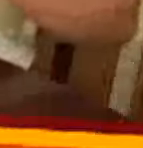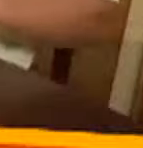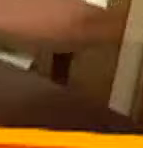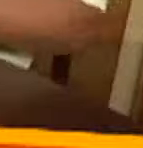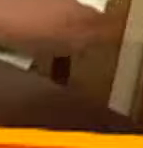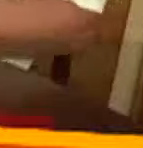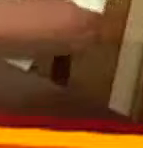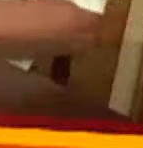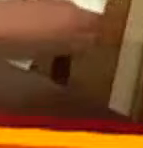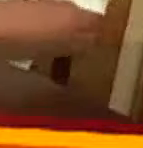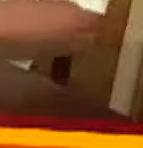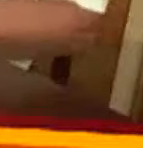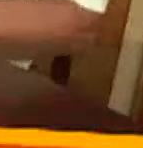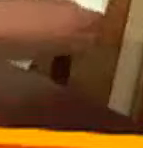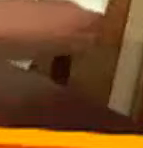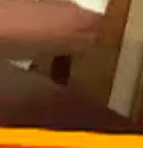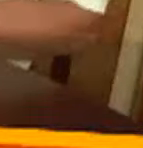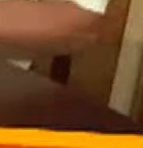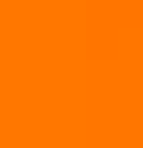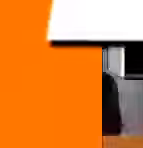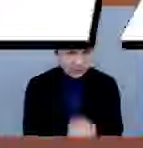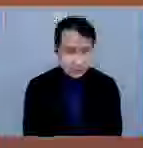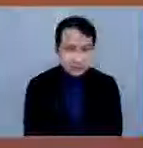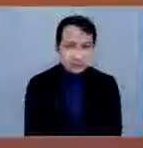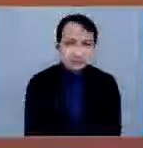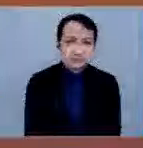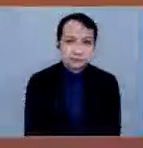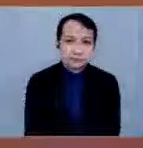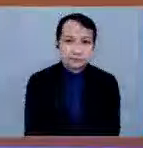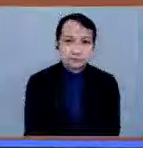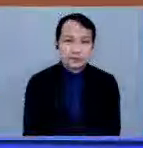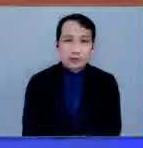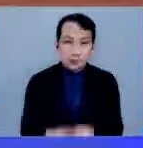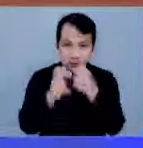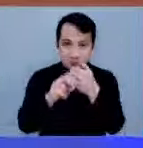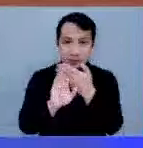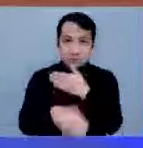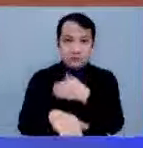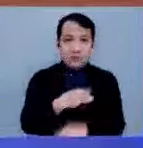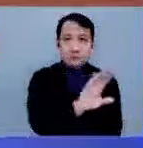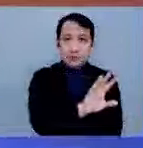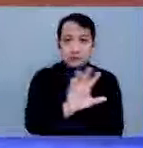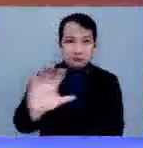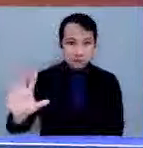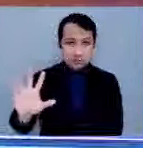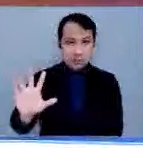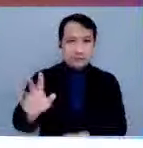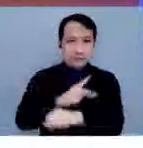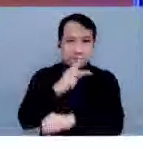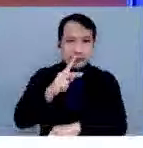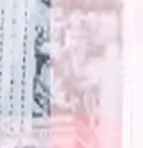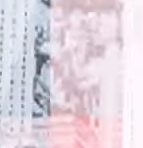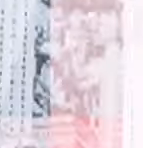idinimanda ng nanay ni Sara Labat. Tutukla mga kapatid, magbabalik pa ang Frontline Pilipinas.